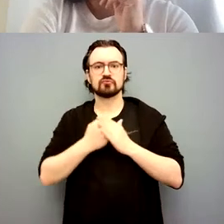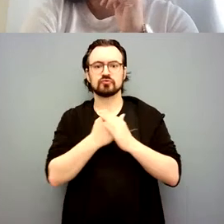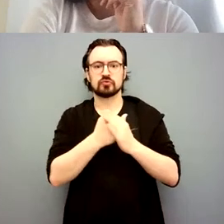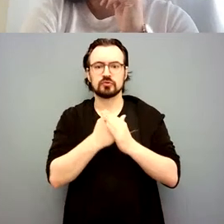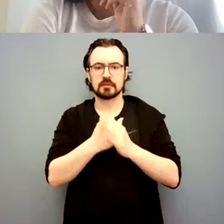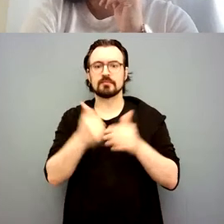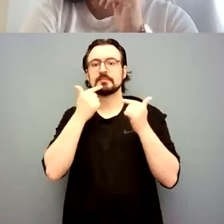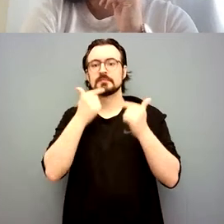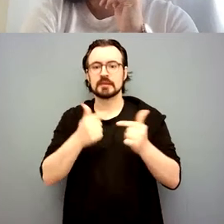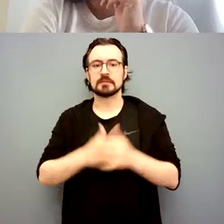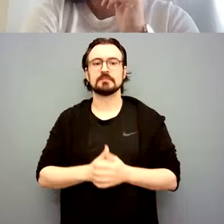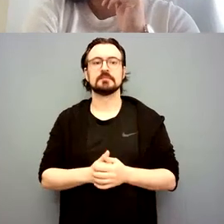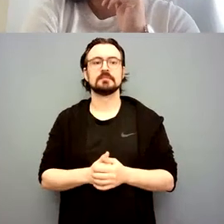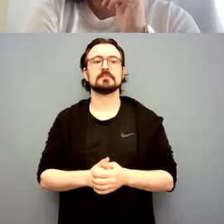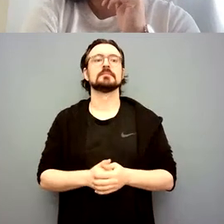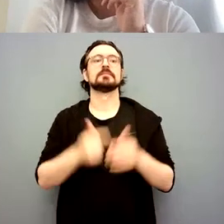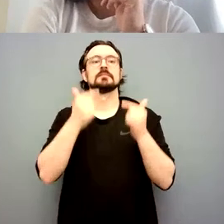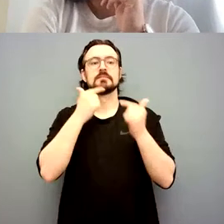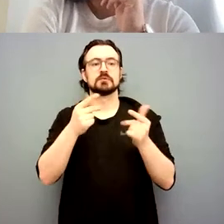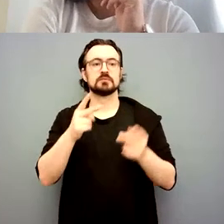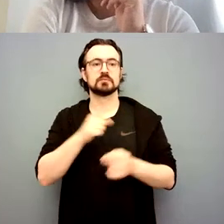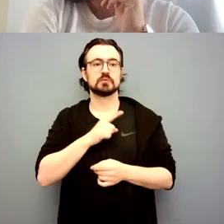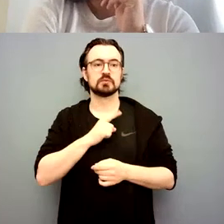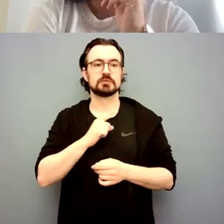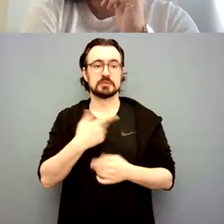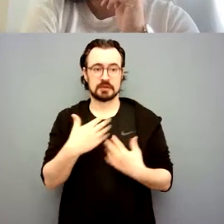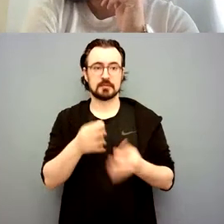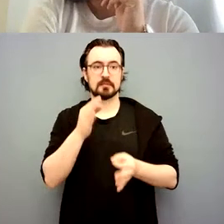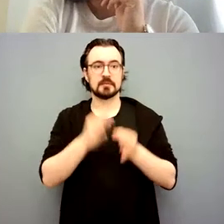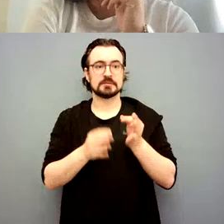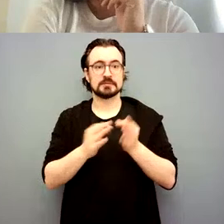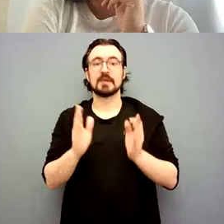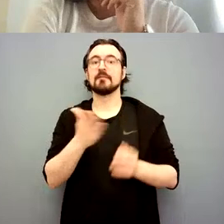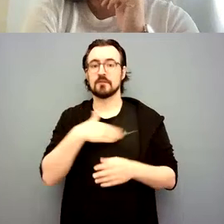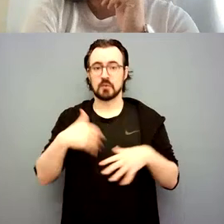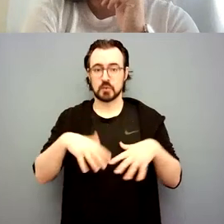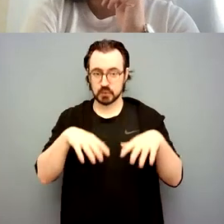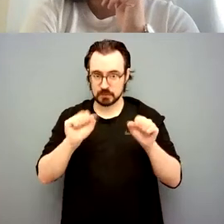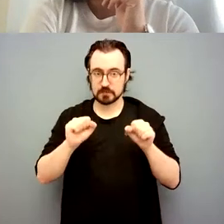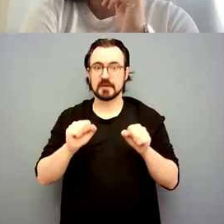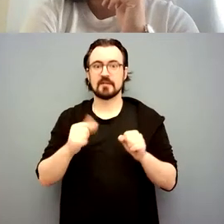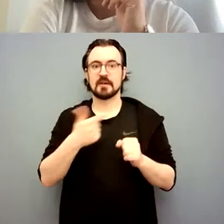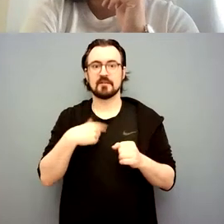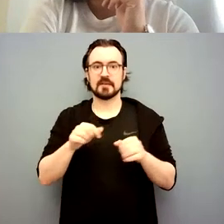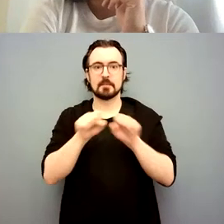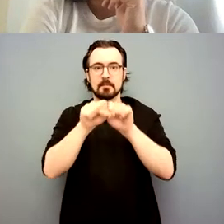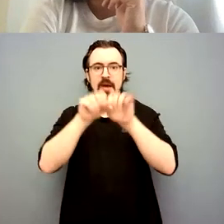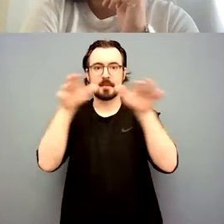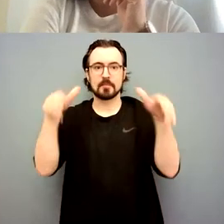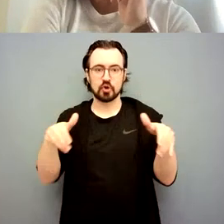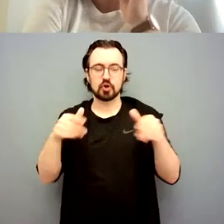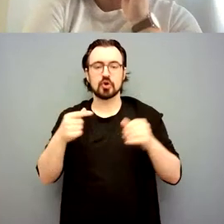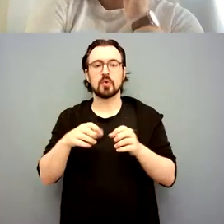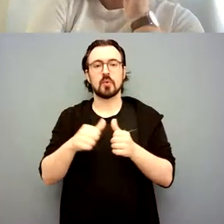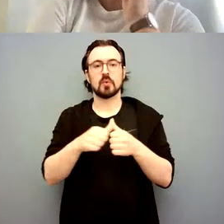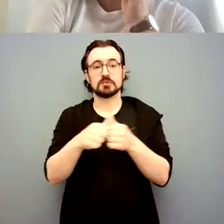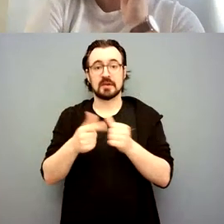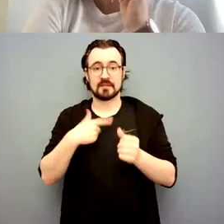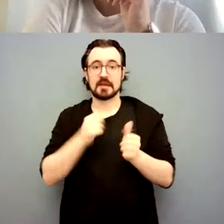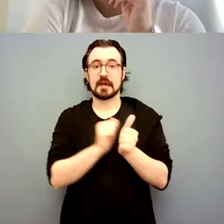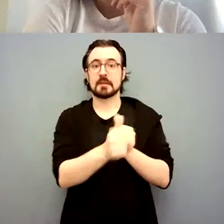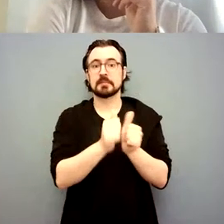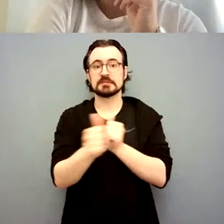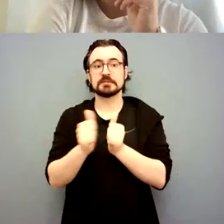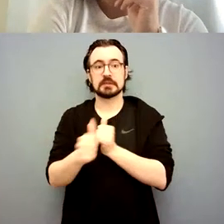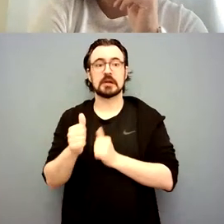mycket. Tack så mycket. Och det är precis vår uppgift. Vi är ju en paraplyorganisation och representerar ju då